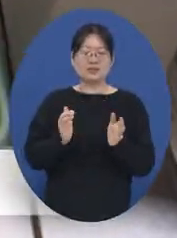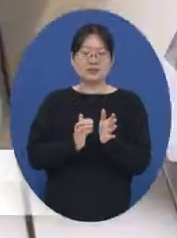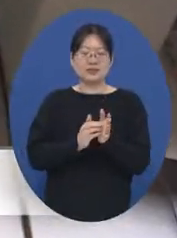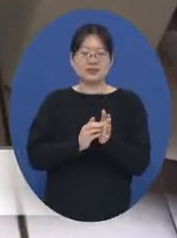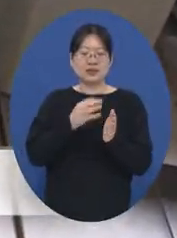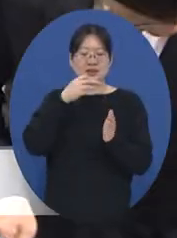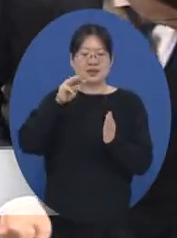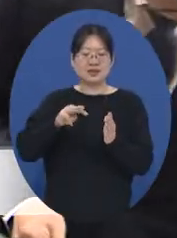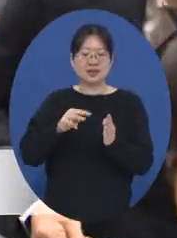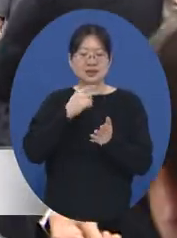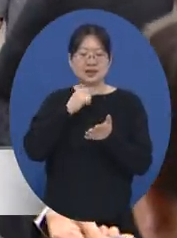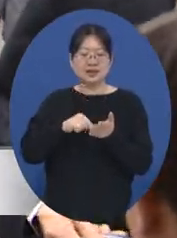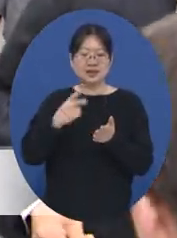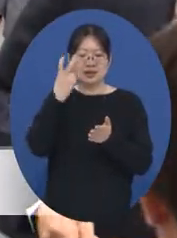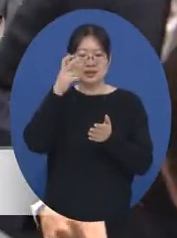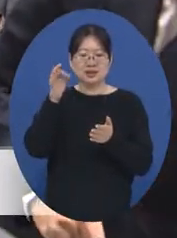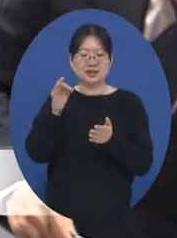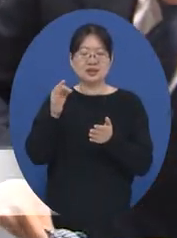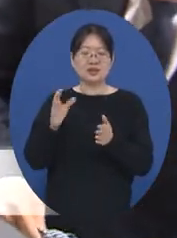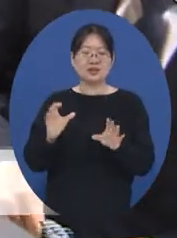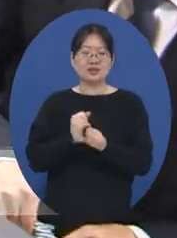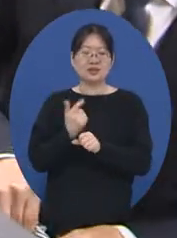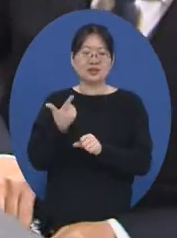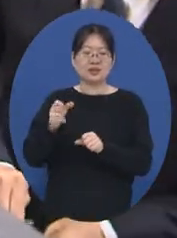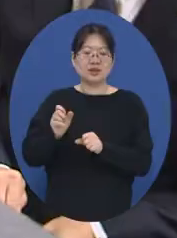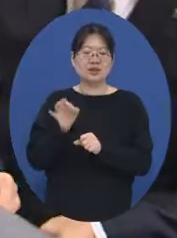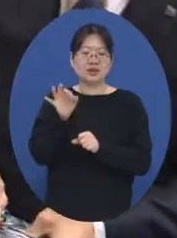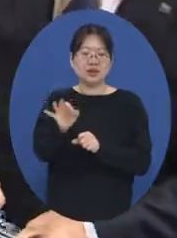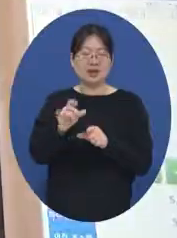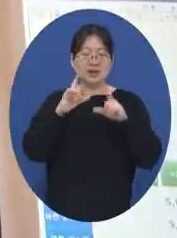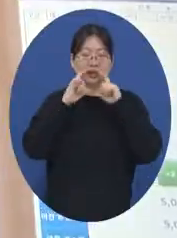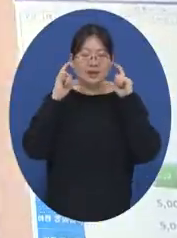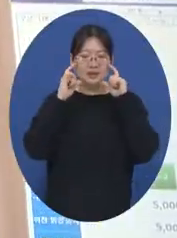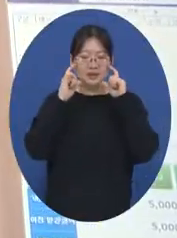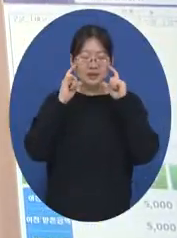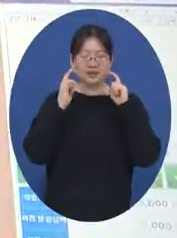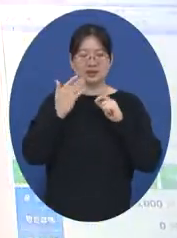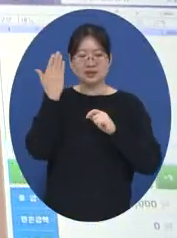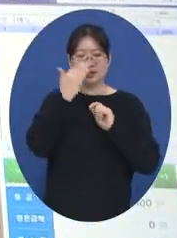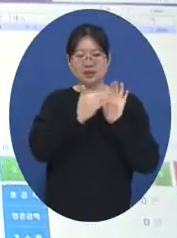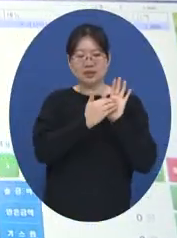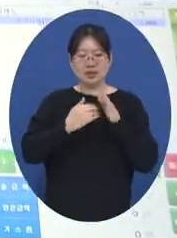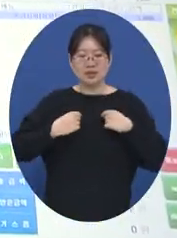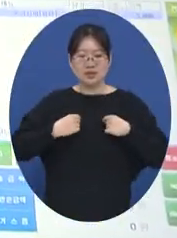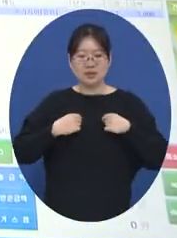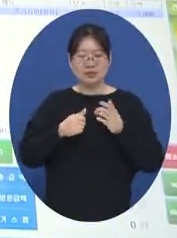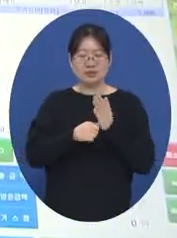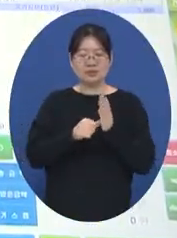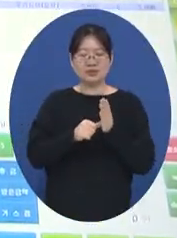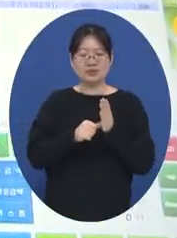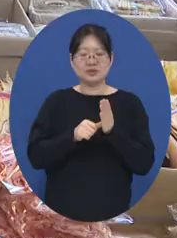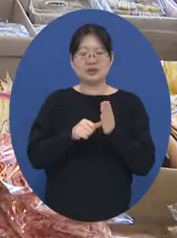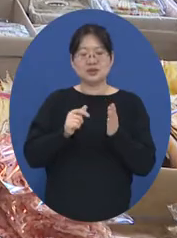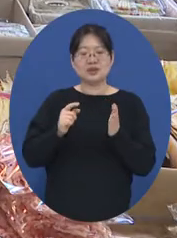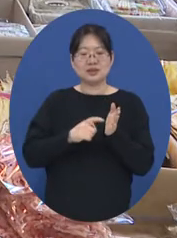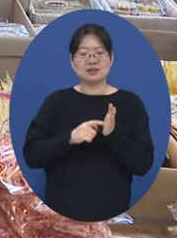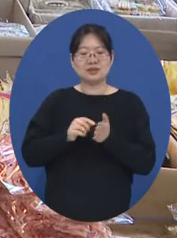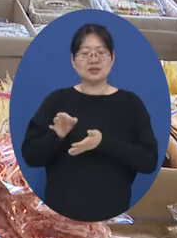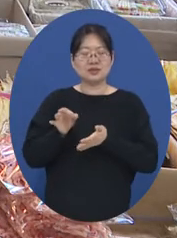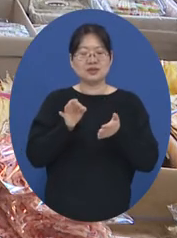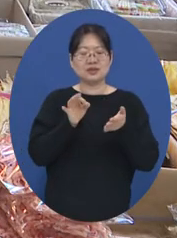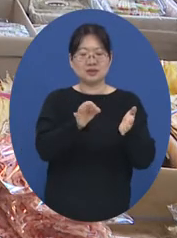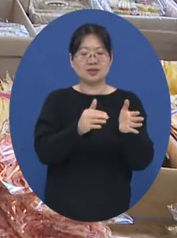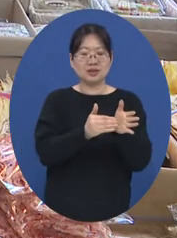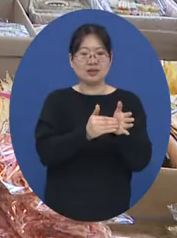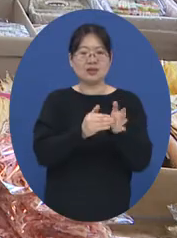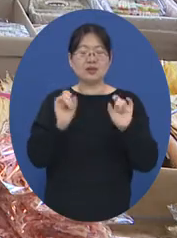이천시에 재난관리기금 총 6억 원을 투입해 마스크와 방호복 등 물품과 장비를 긴급 지원했습니다. 이와